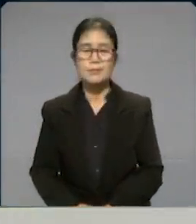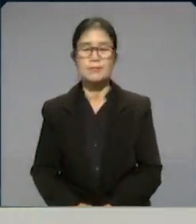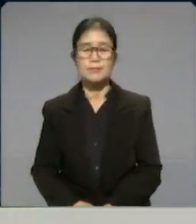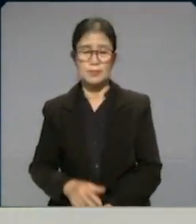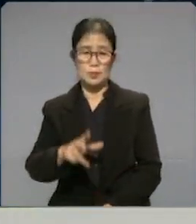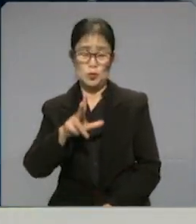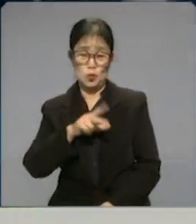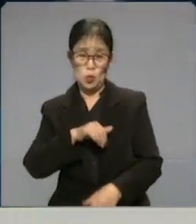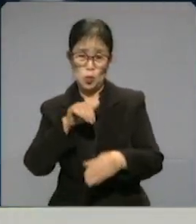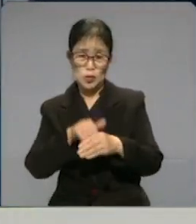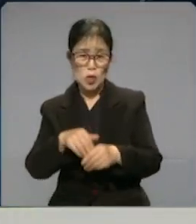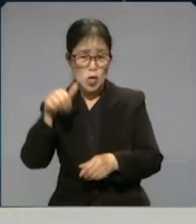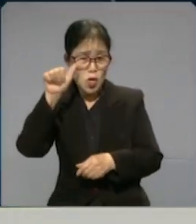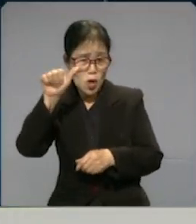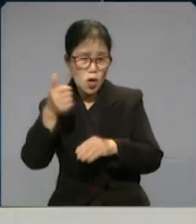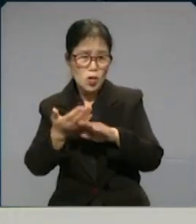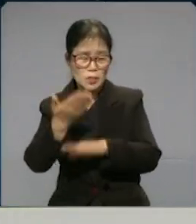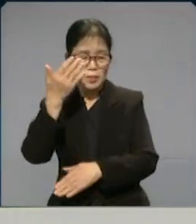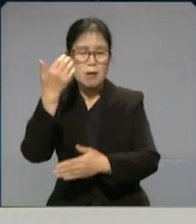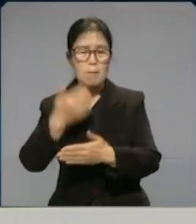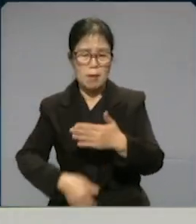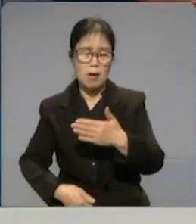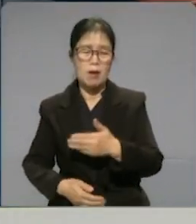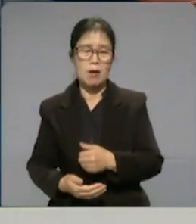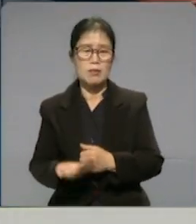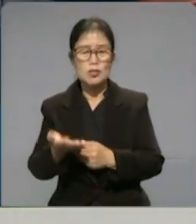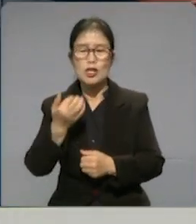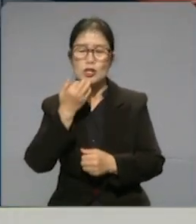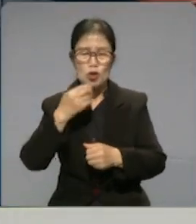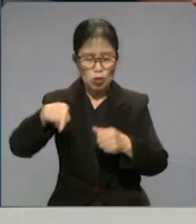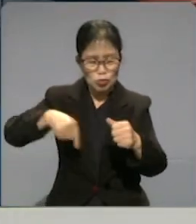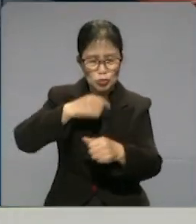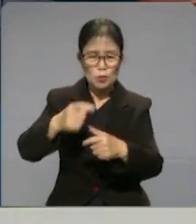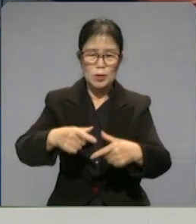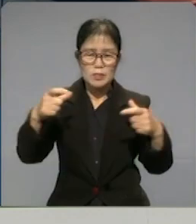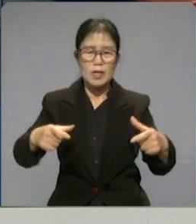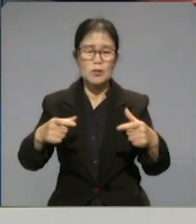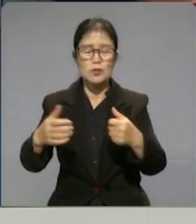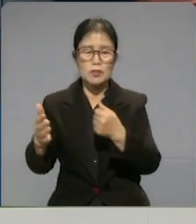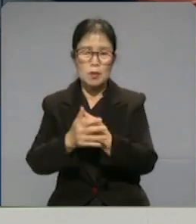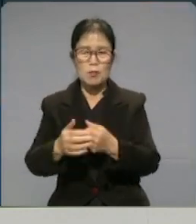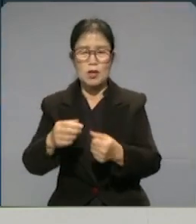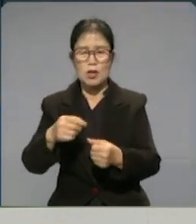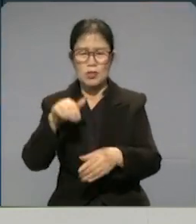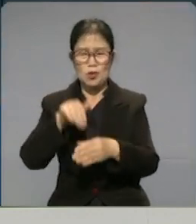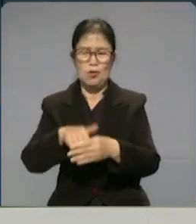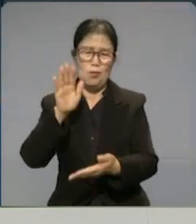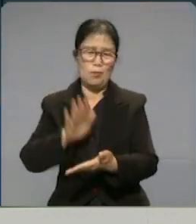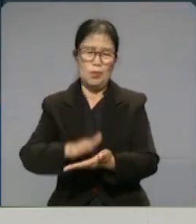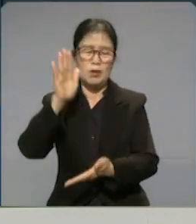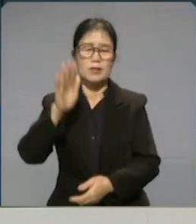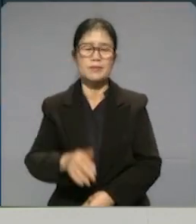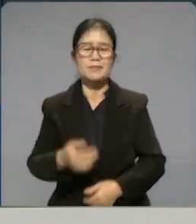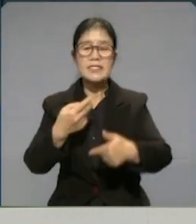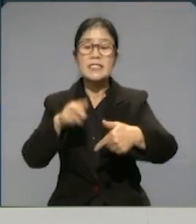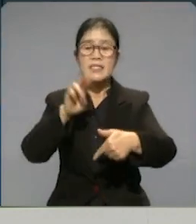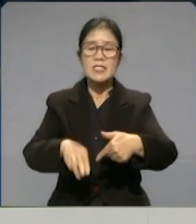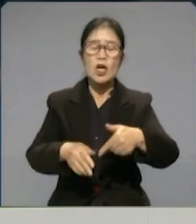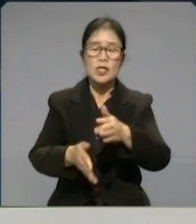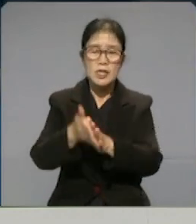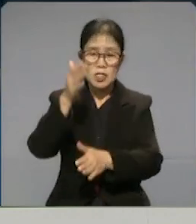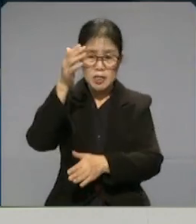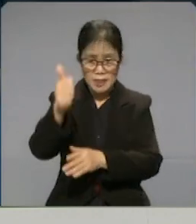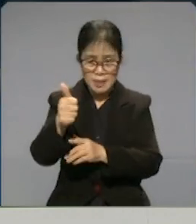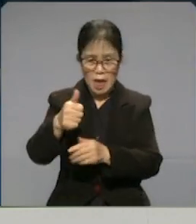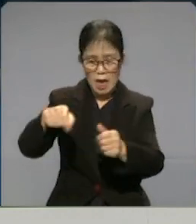총선이 5달 넘게 남았지만 수도권은 서울 확장론으로 벌써부터 선거 열기가 달아오르고 있습니다. 인천에선 유정복 시장